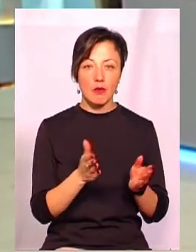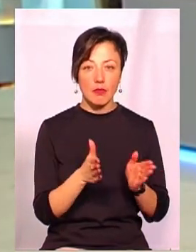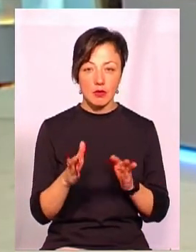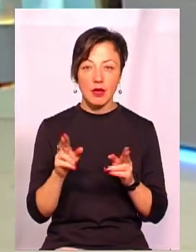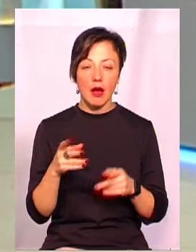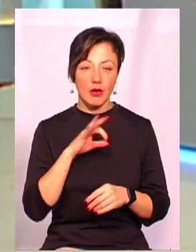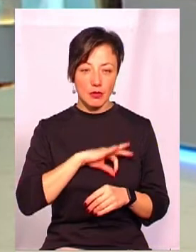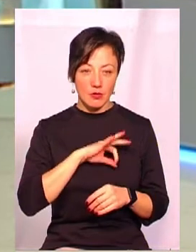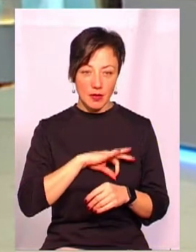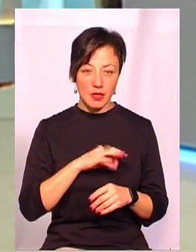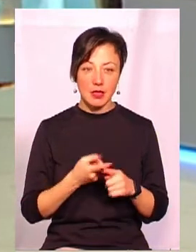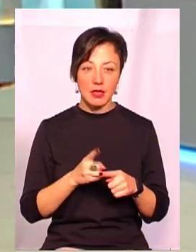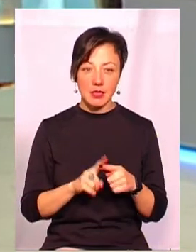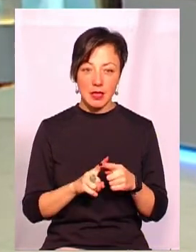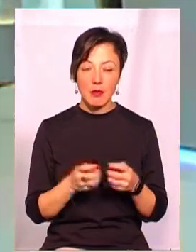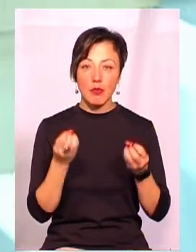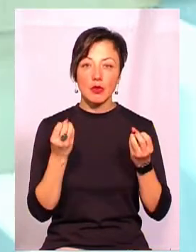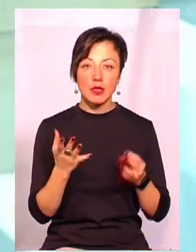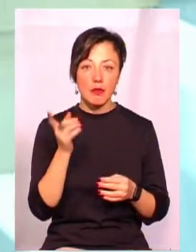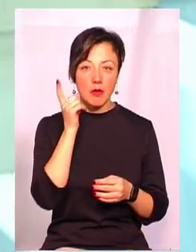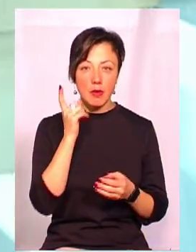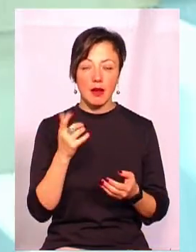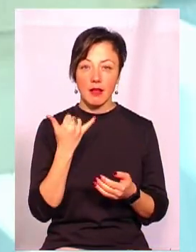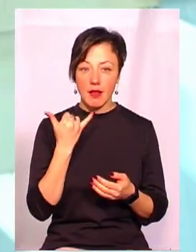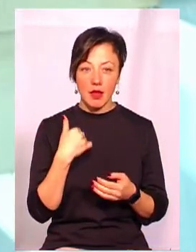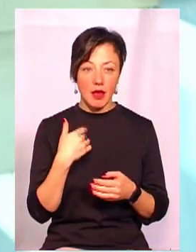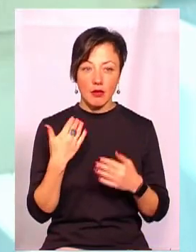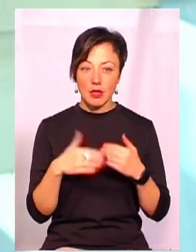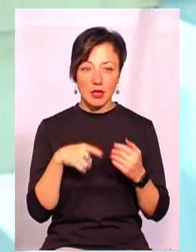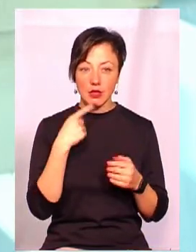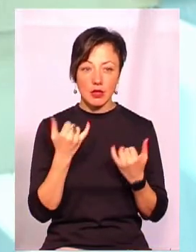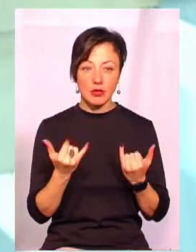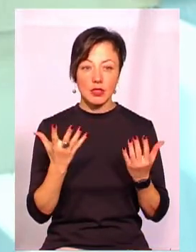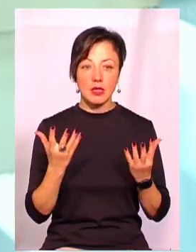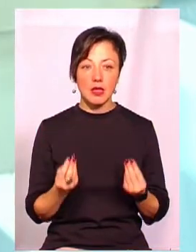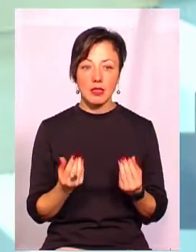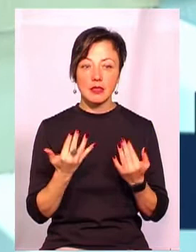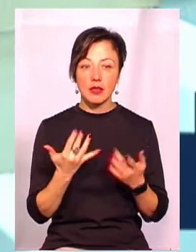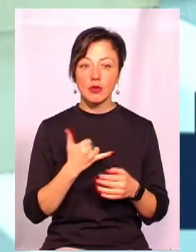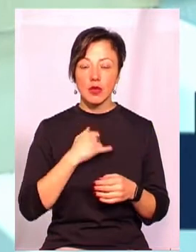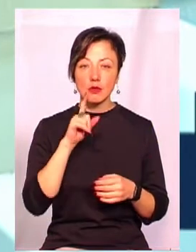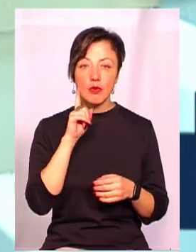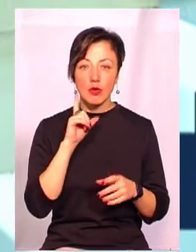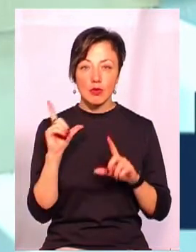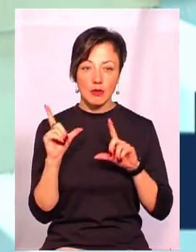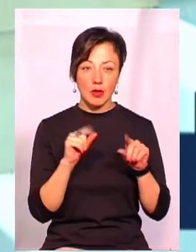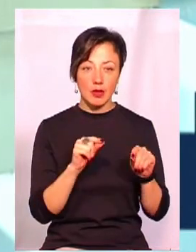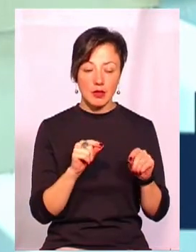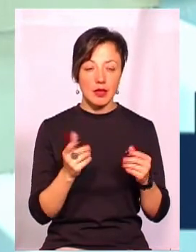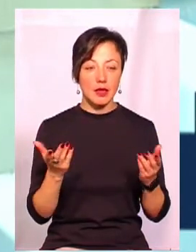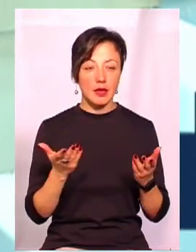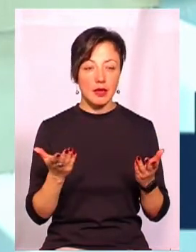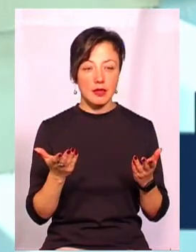поспіль, як ним користуватися. То це простий мобільний телефон. Я вже не кажу, що на сьогоднішній день скільки в нас молоді поїхало,